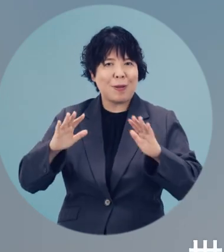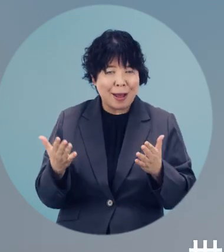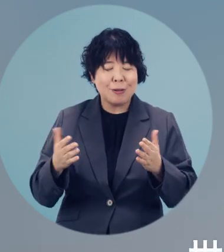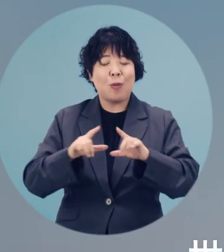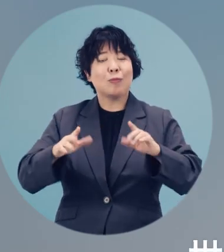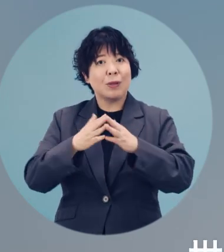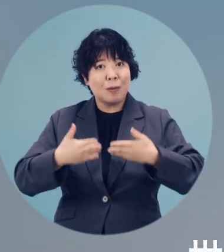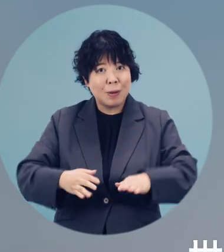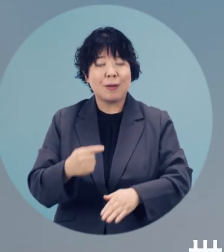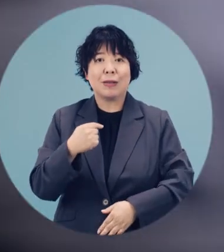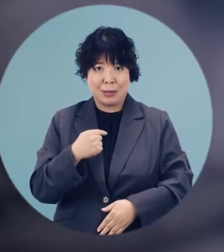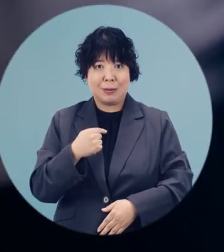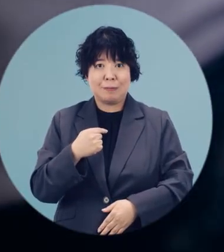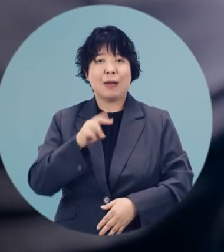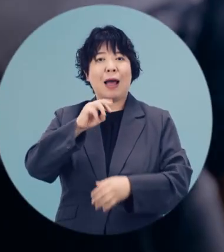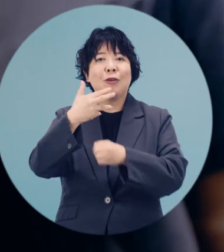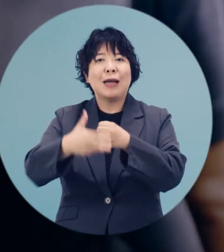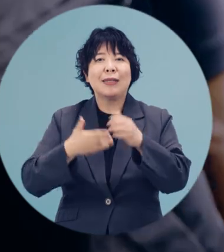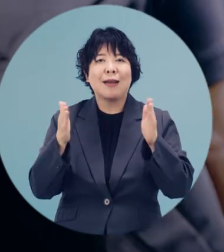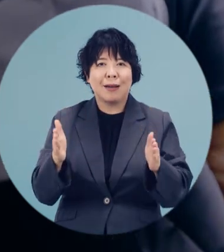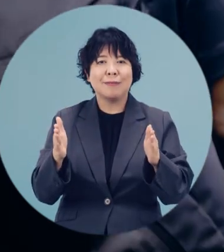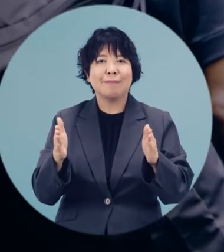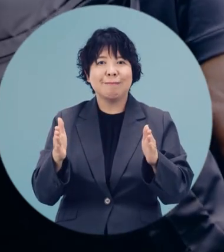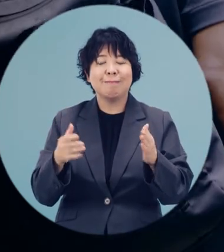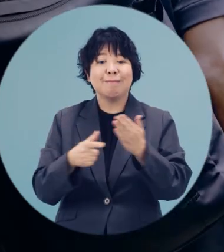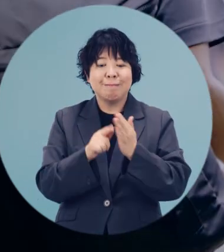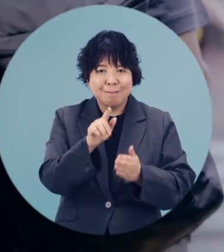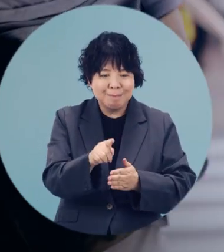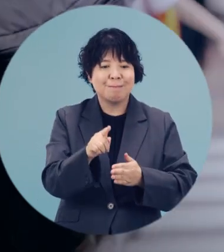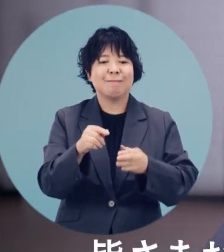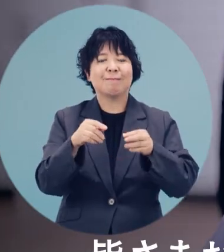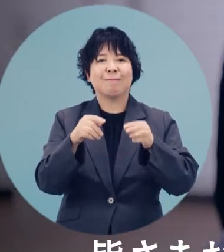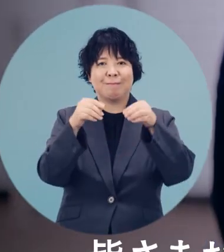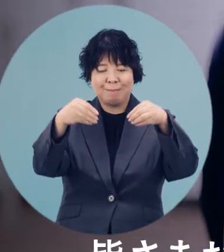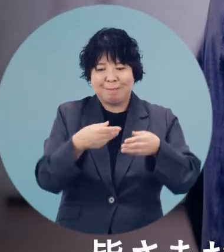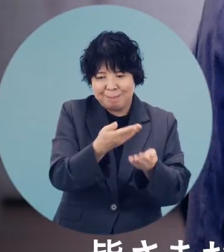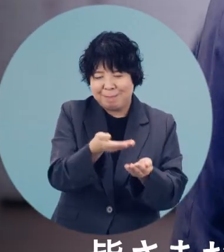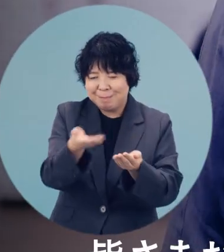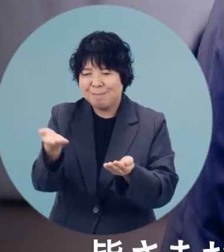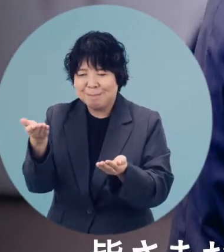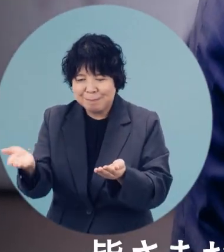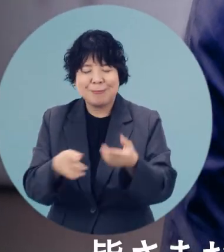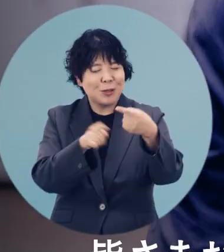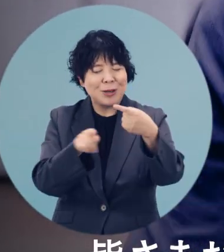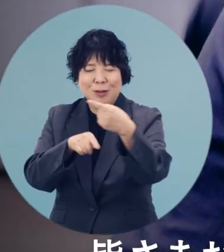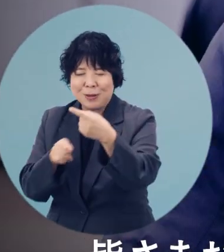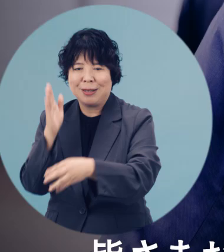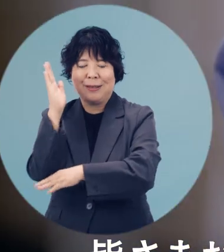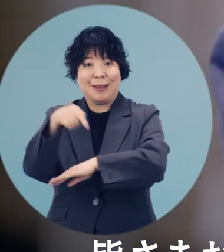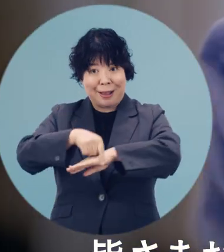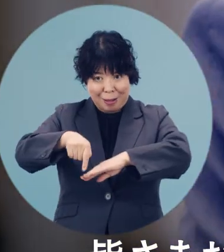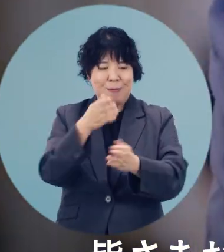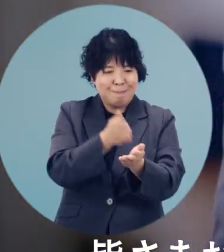庶民の家に生まれた私は38年間駅頭でビラを配り、皆様お一人お一人に直